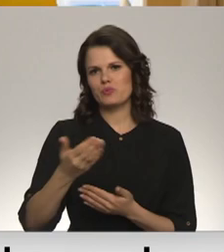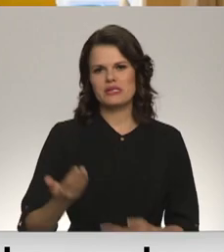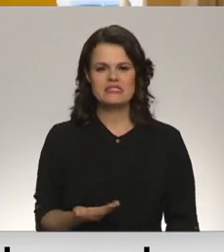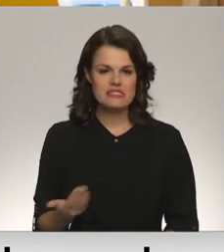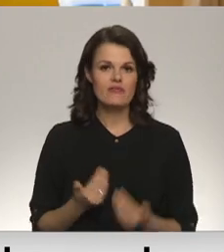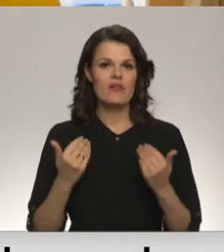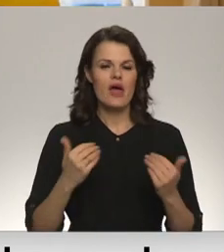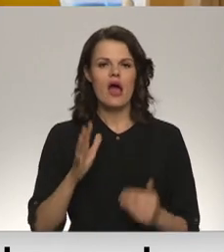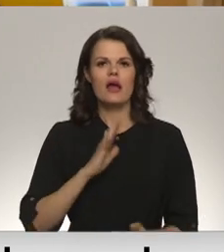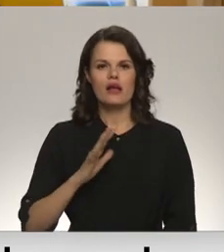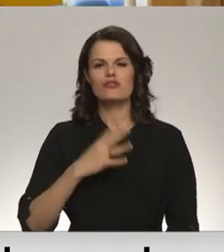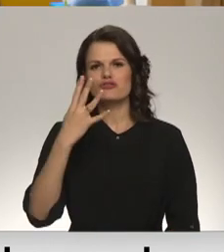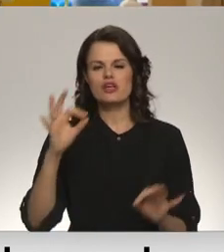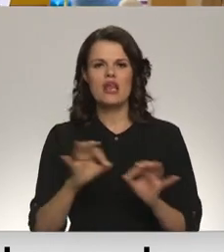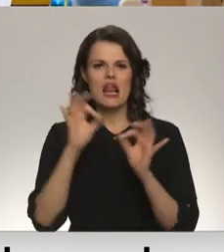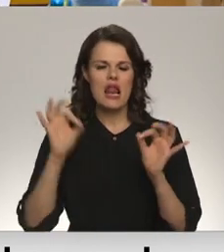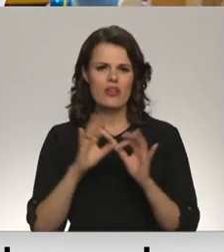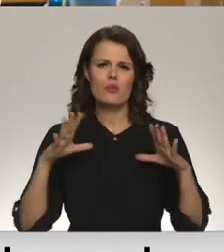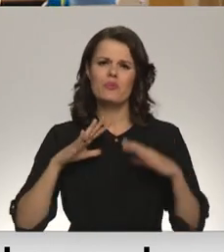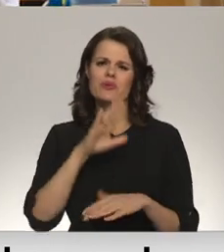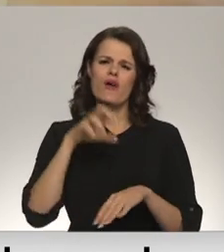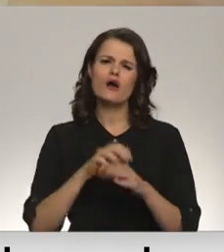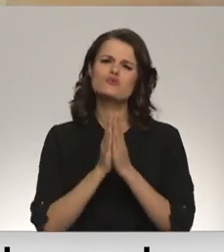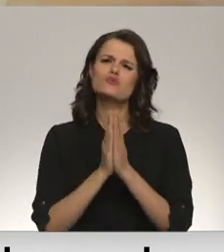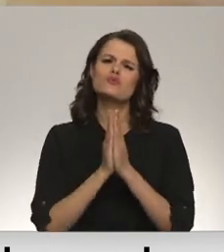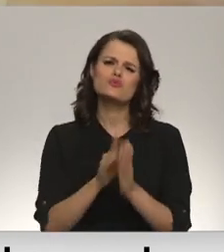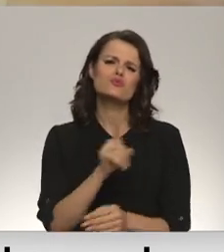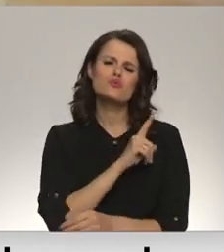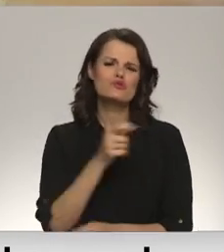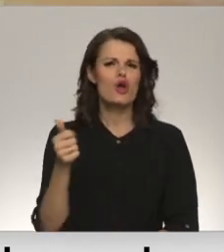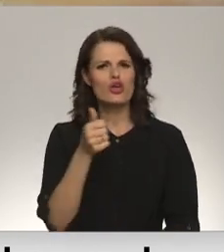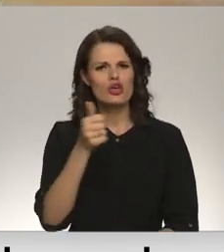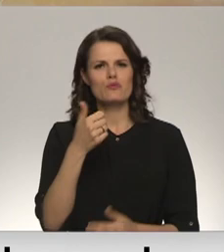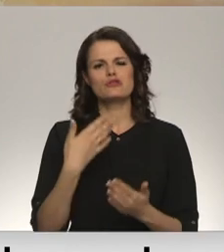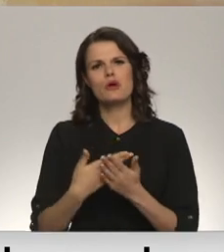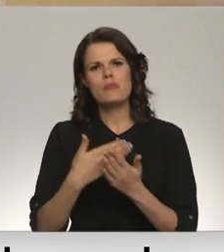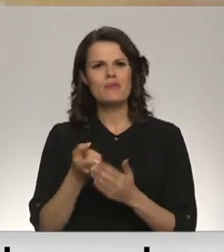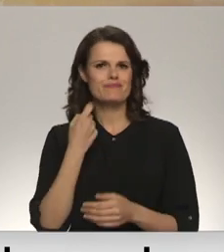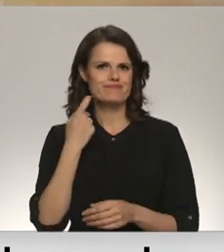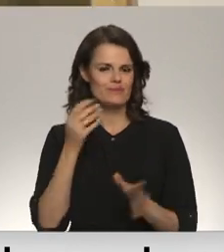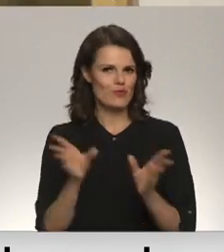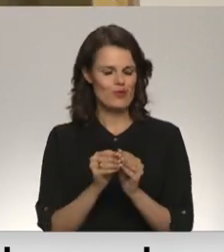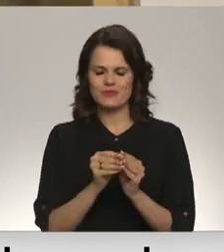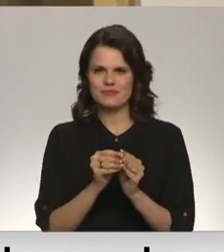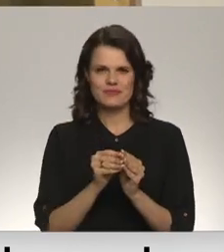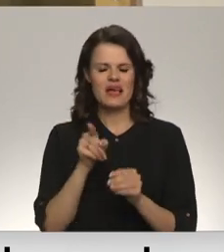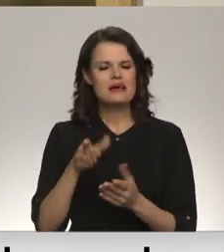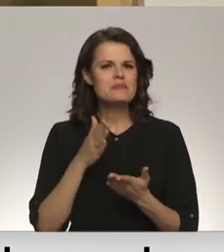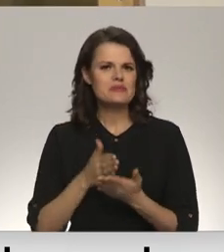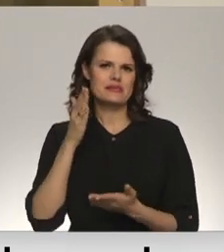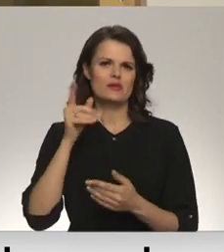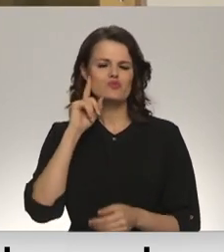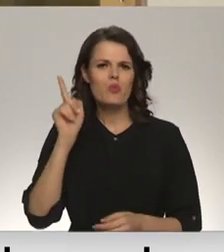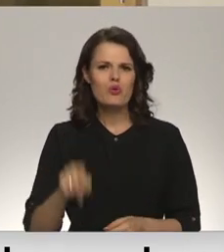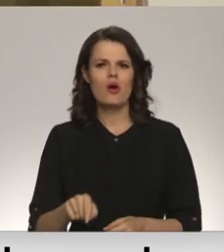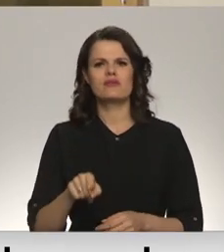Tagad gaidāmas 4 lieldienu brīvdienas un ārsts aicina uzmanīties. Īpaši, ja paralēli tiek lietots alkohols. Tie riska faktori,